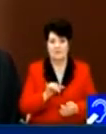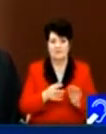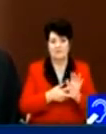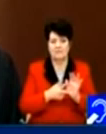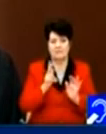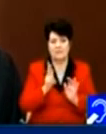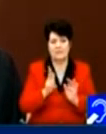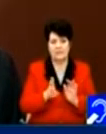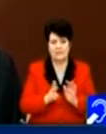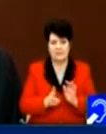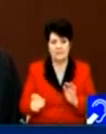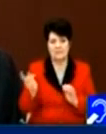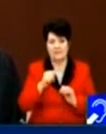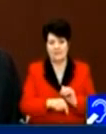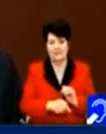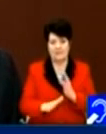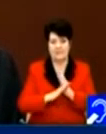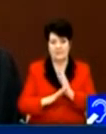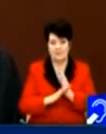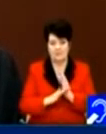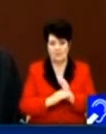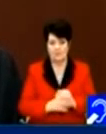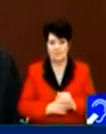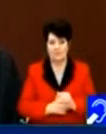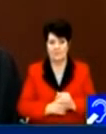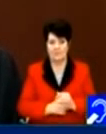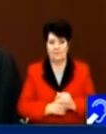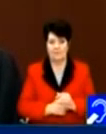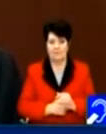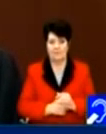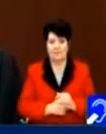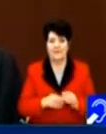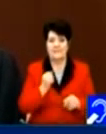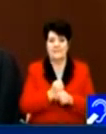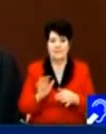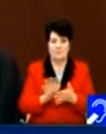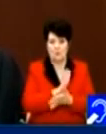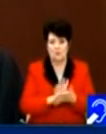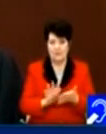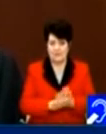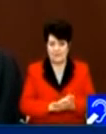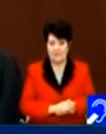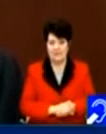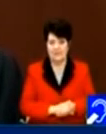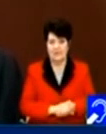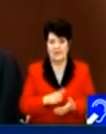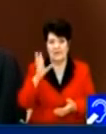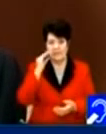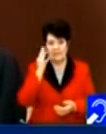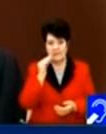să veniți și să puneți o mână de ajutor, să facem curățenie necesară ca în data